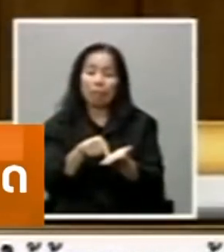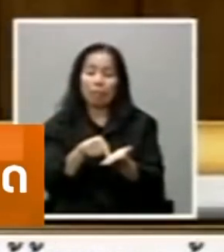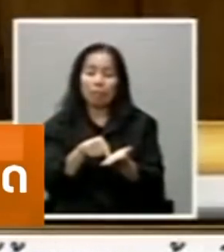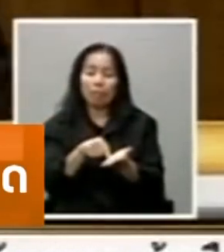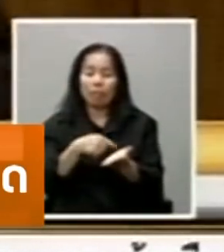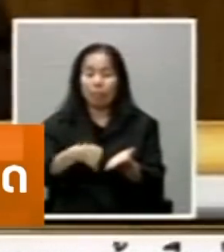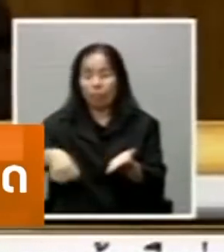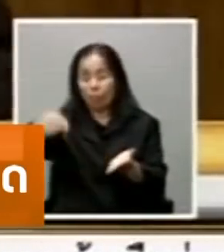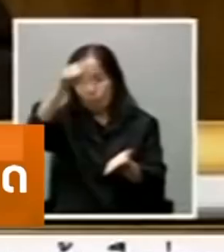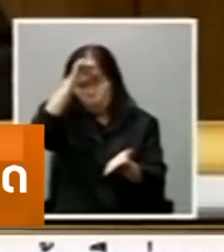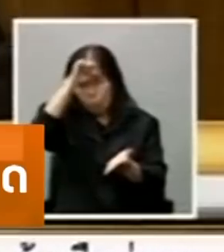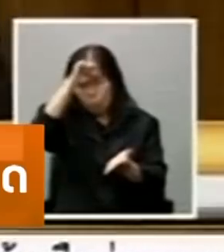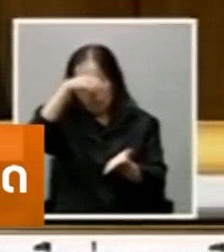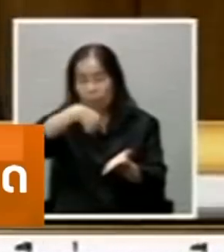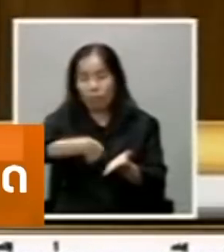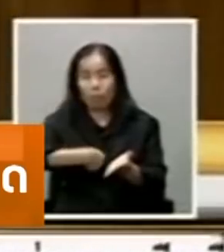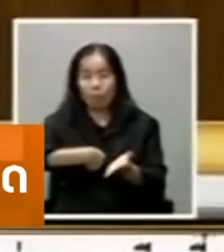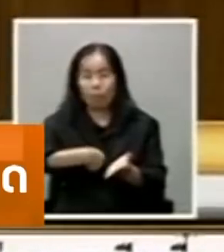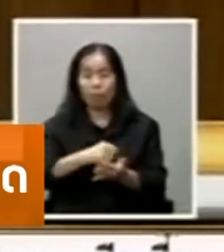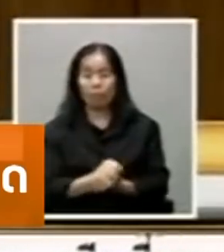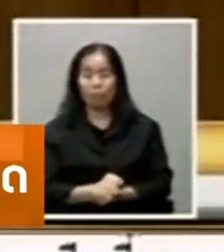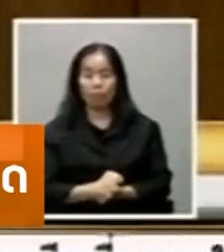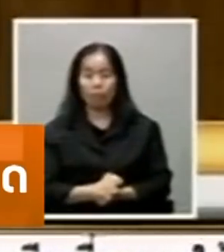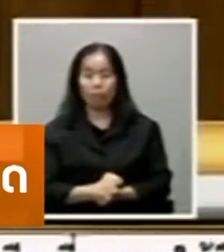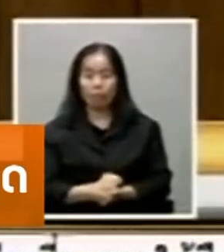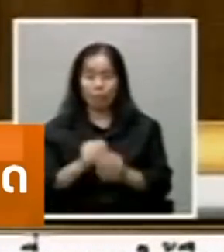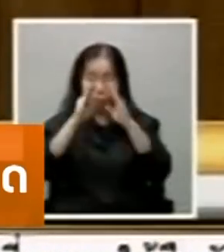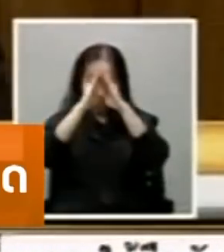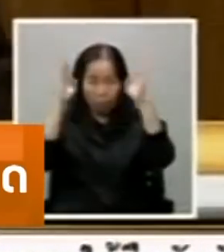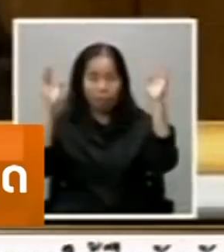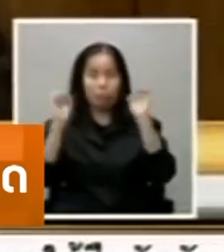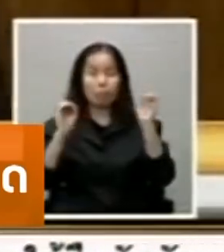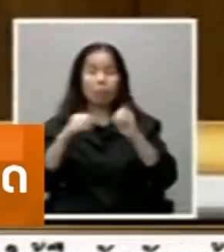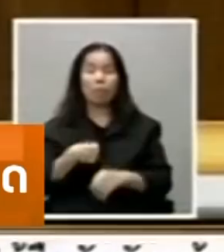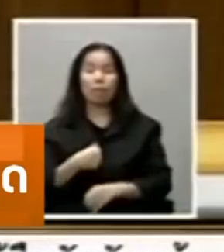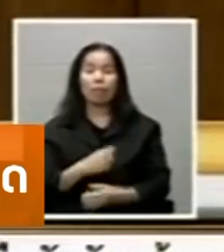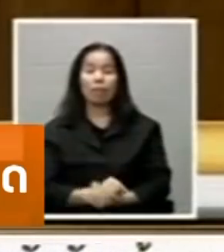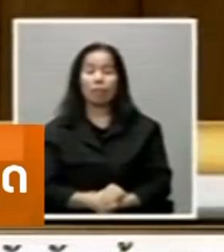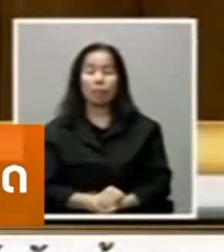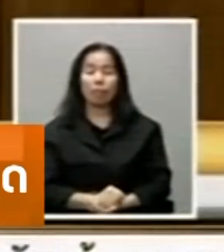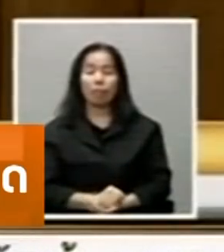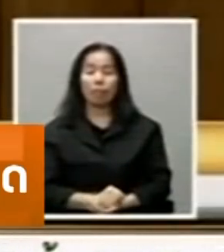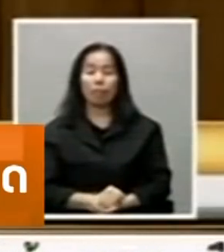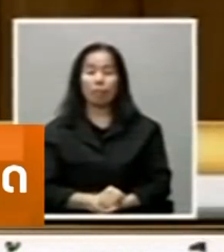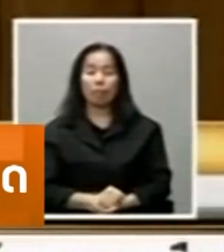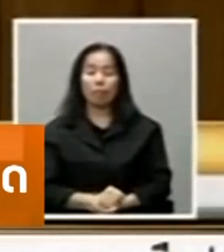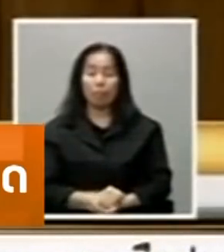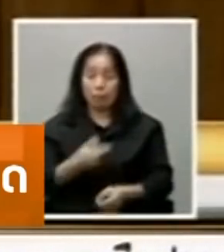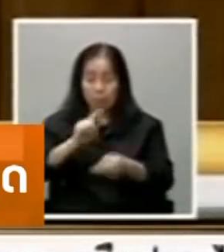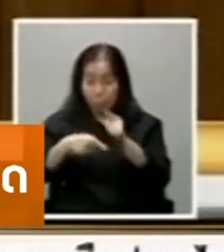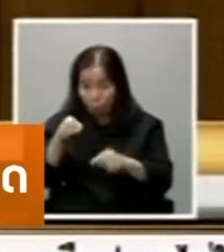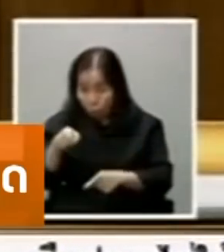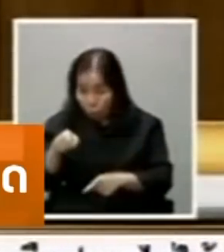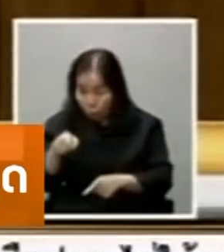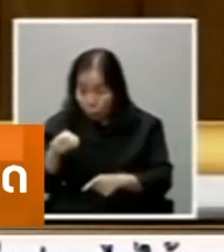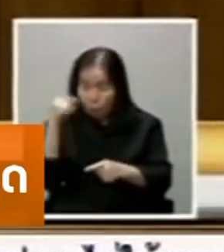นัดพูดการสภายอมรับแล้วว่าติดคุกที่ออสเตรเลียจริงแต่ติดคุกเพราะตำรวจออสเตรเลียมันโง่แต่มันไม่รู้ว่าแป้งมันทํา